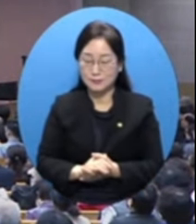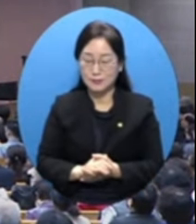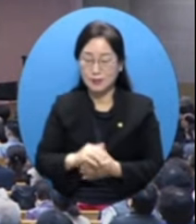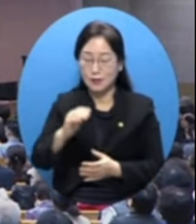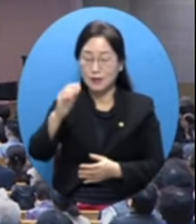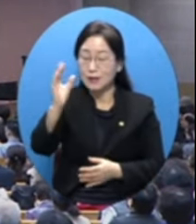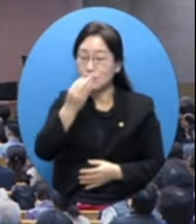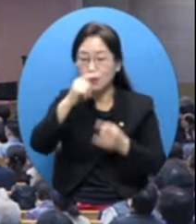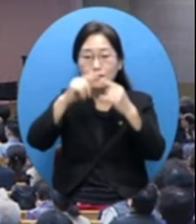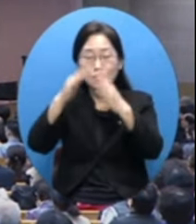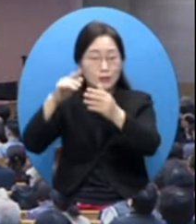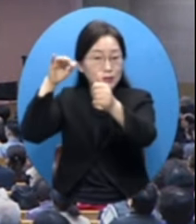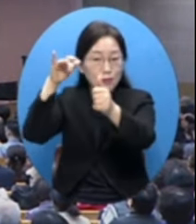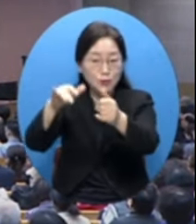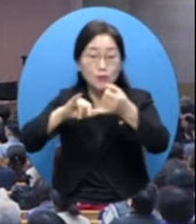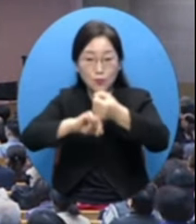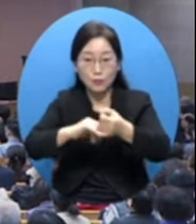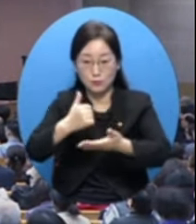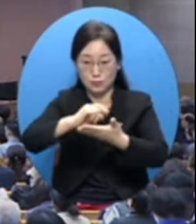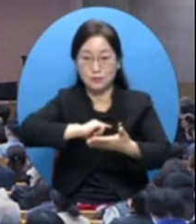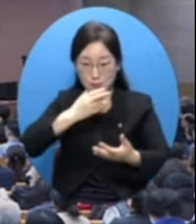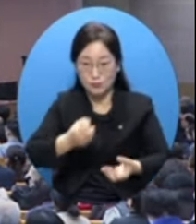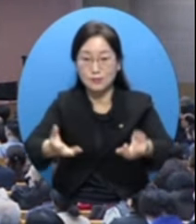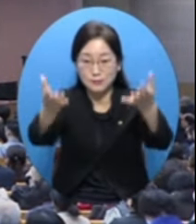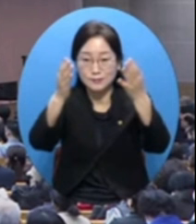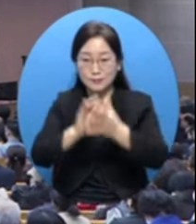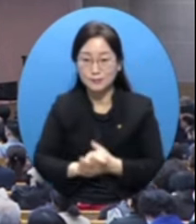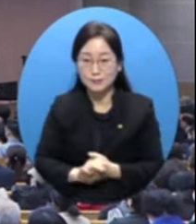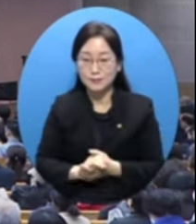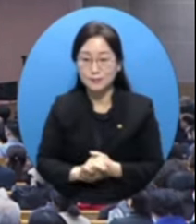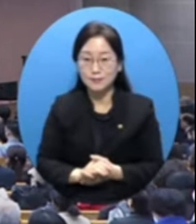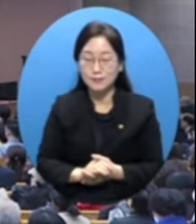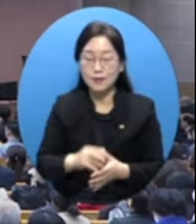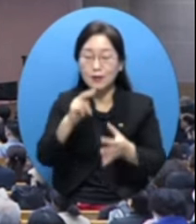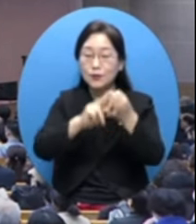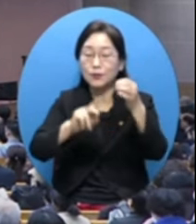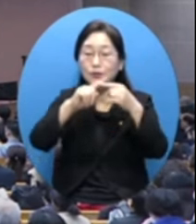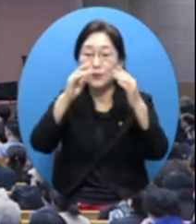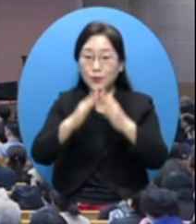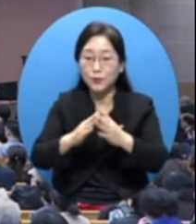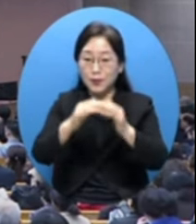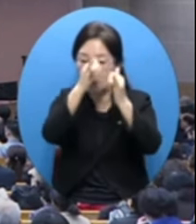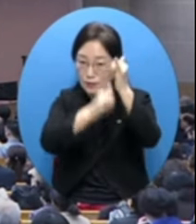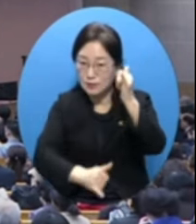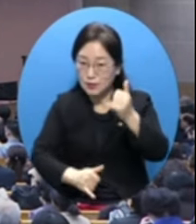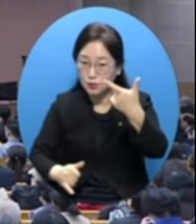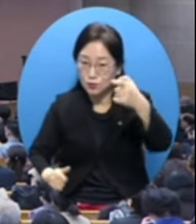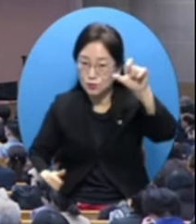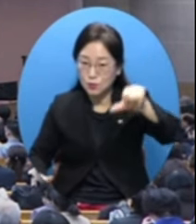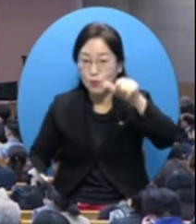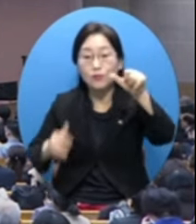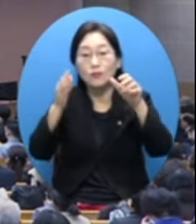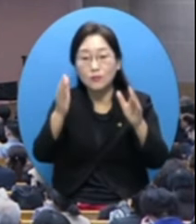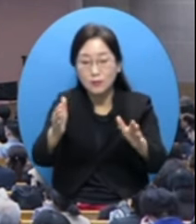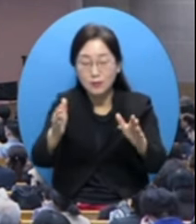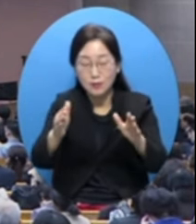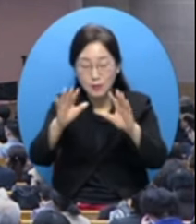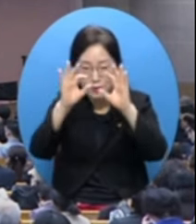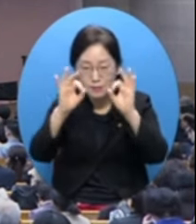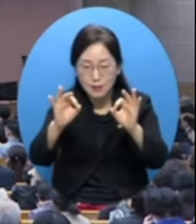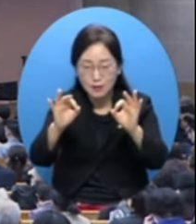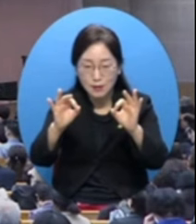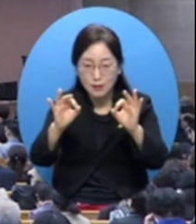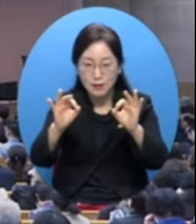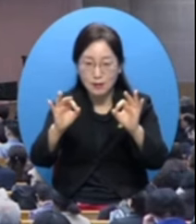성전을 사모하는 여러분 모두 되기를 주님 이름으로 축원합니다. 우리 여의도 순복교회 65년 역사의 그 한